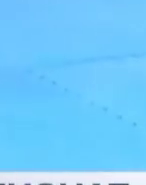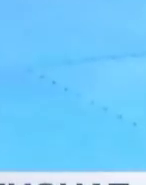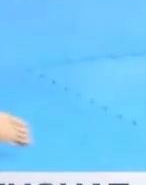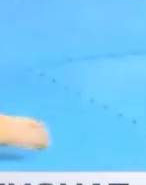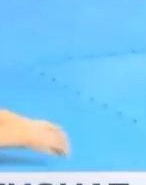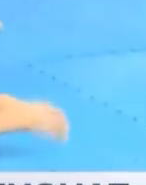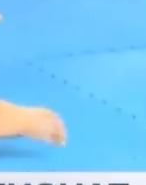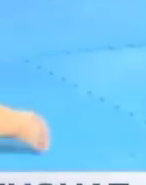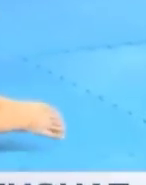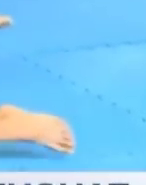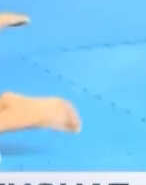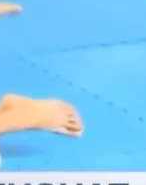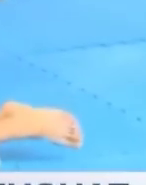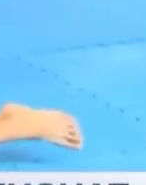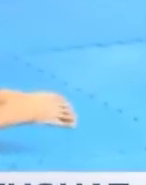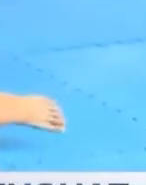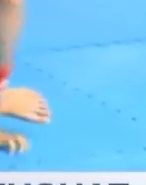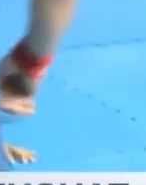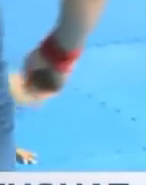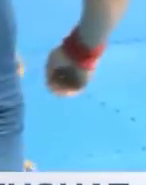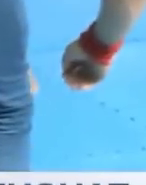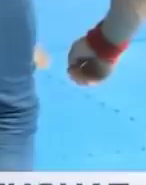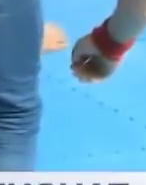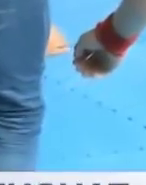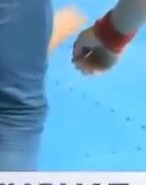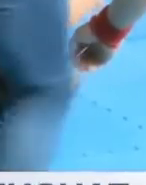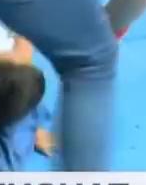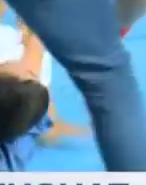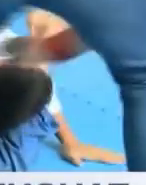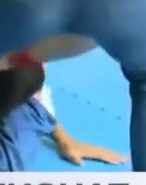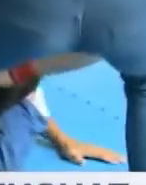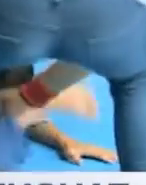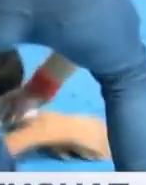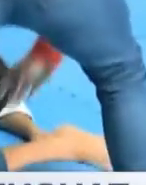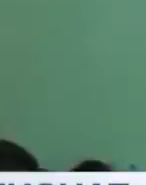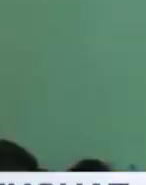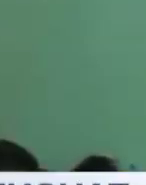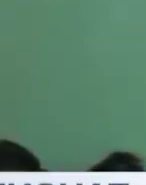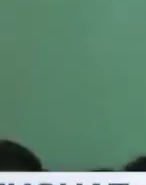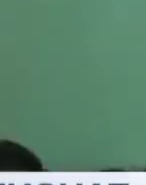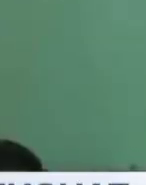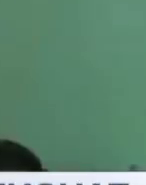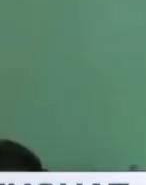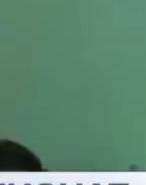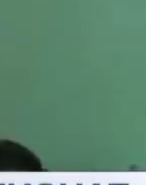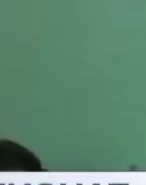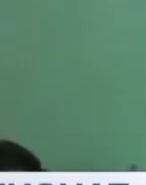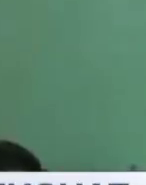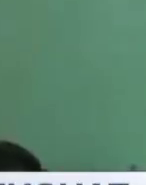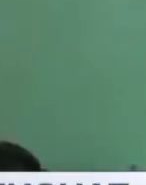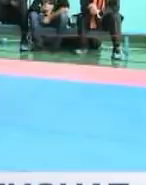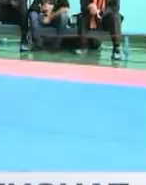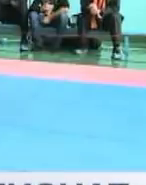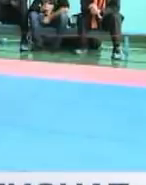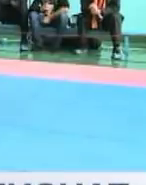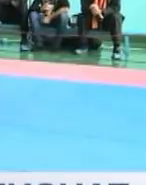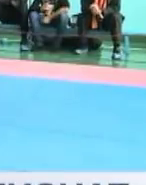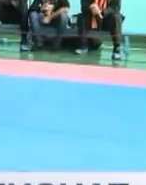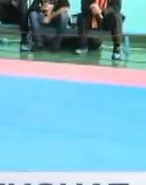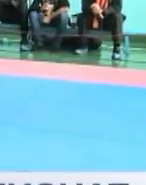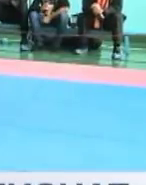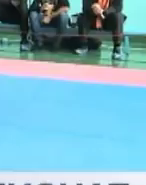қорытындысы бойынша жалпы есепте жергілікті спортшыларға жетер ешкім болмады. Әсіресе Бек Тим академиясының шәкірттері 26 медальді